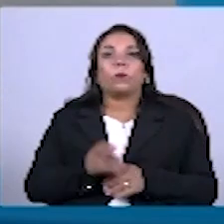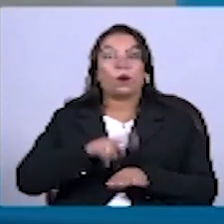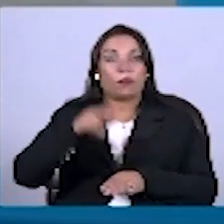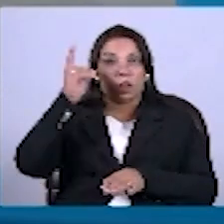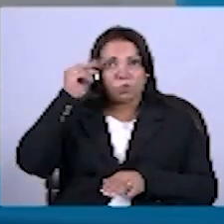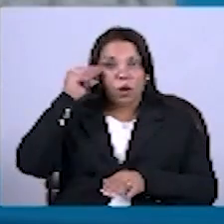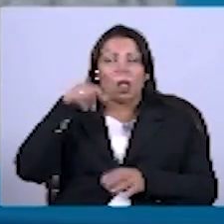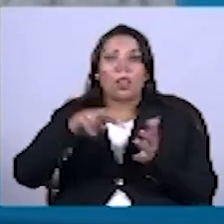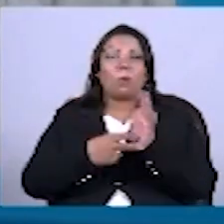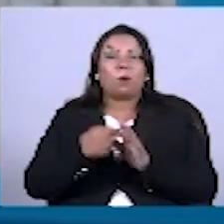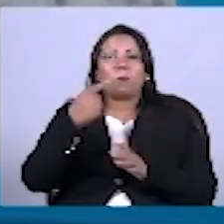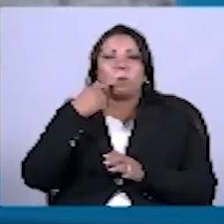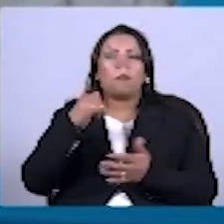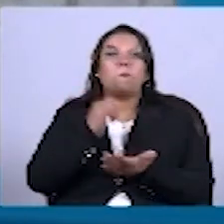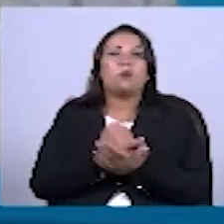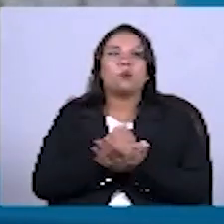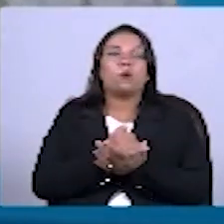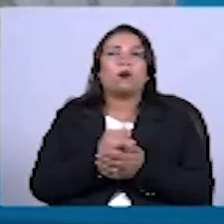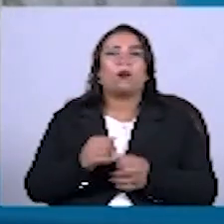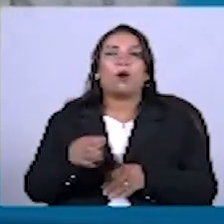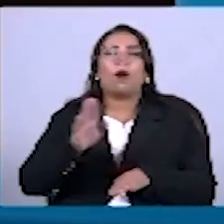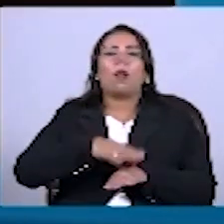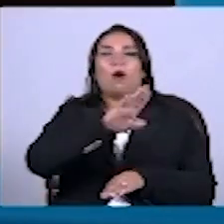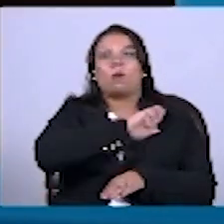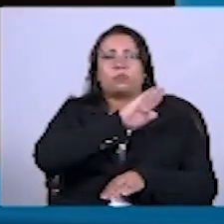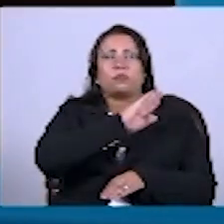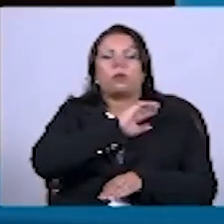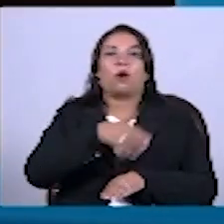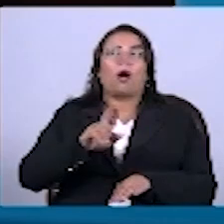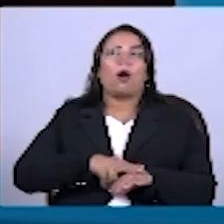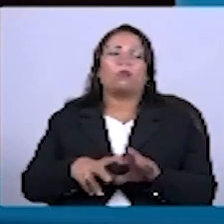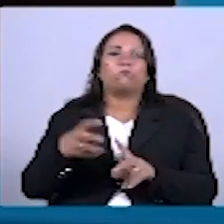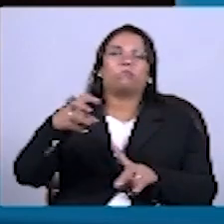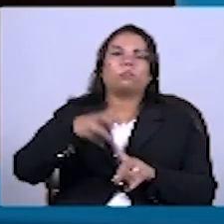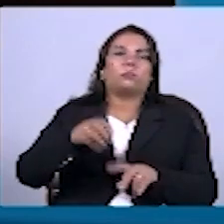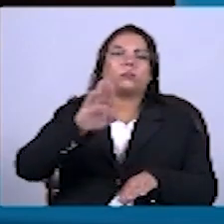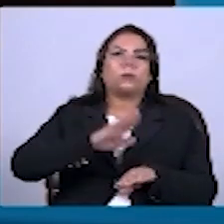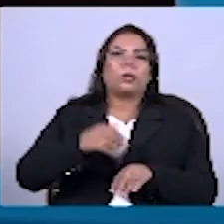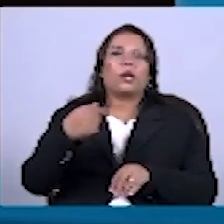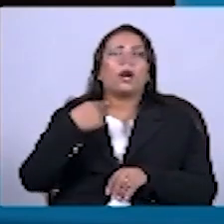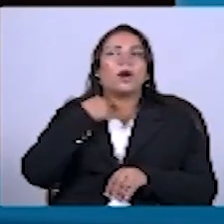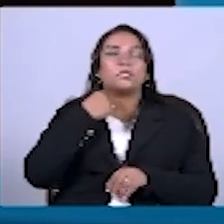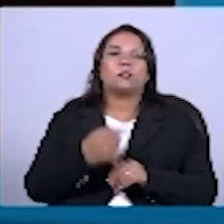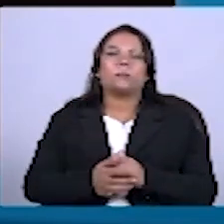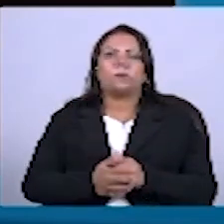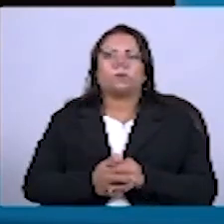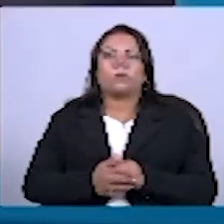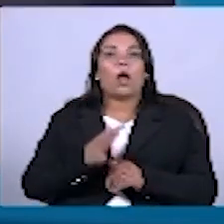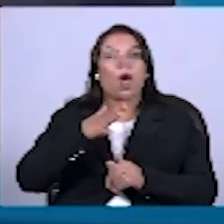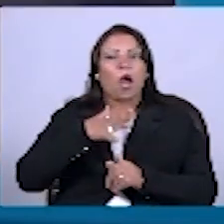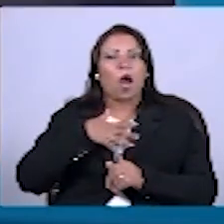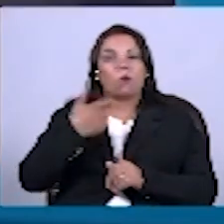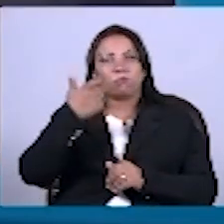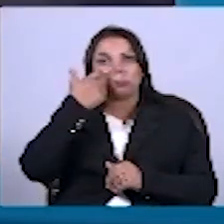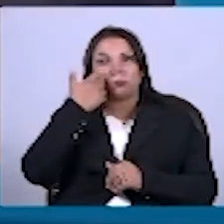اسرائيل اللي اصبحت دوت صاحبه الولايه العسكريه او قوه الاحتلال لغزه ا تريد ان